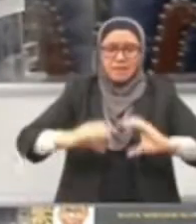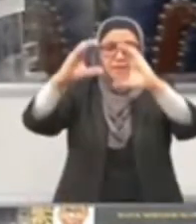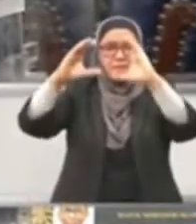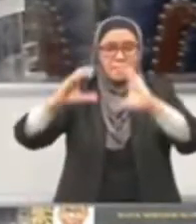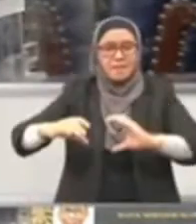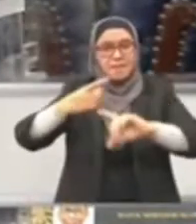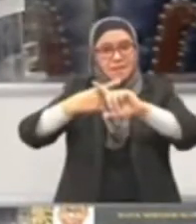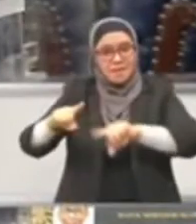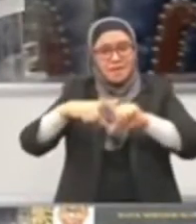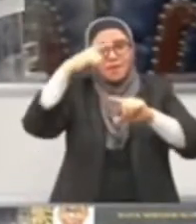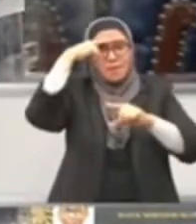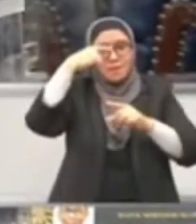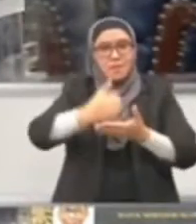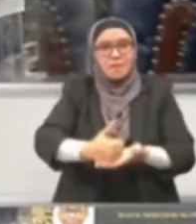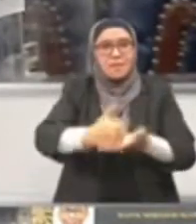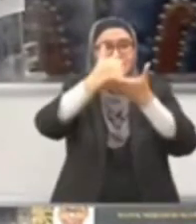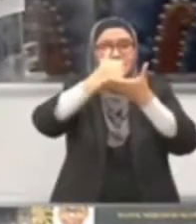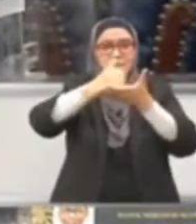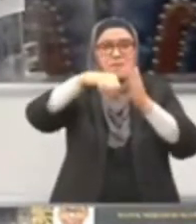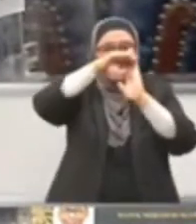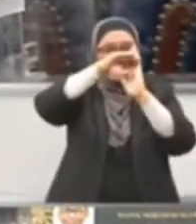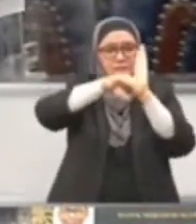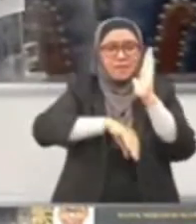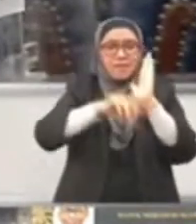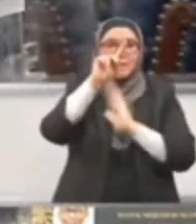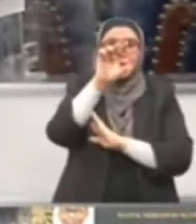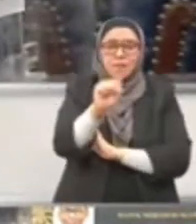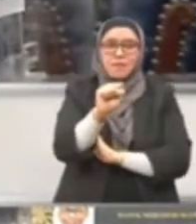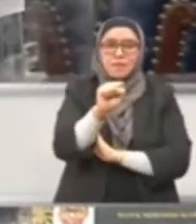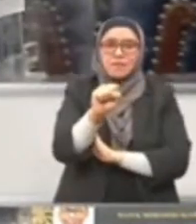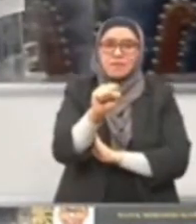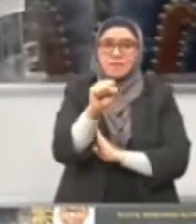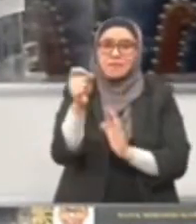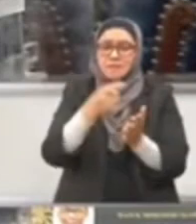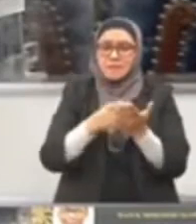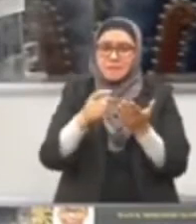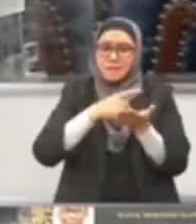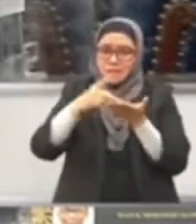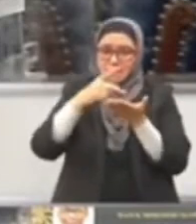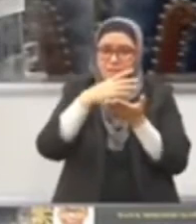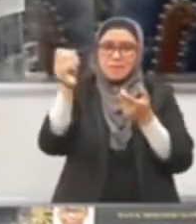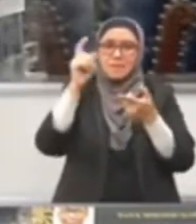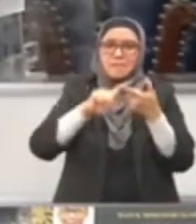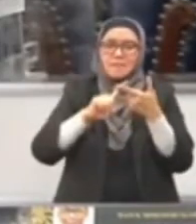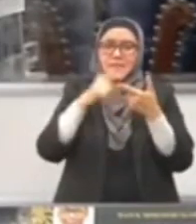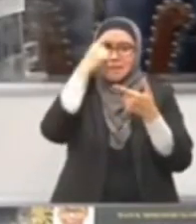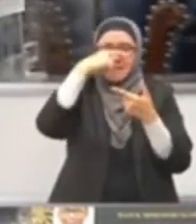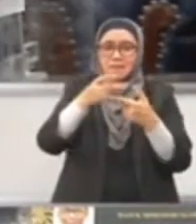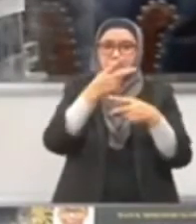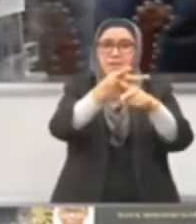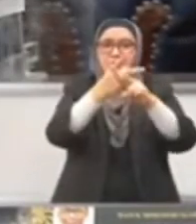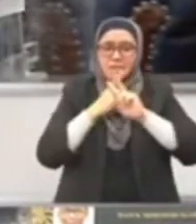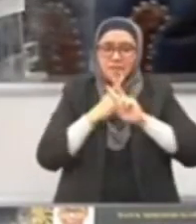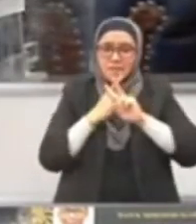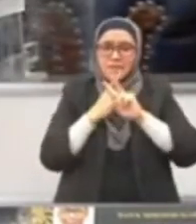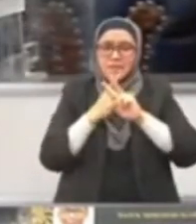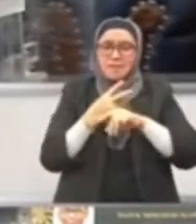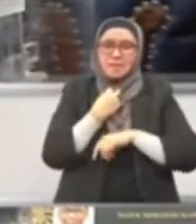terutamanya bagi pinjaman yang paling terjejas melebihi kewajiban yang termaktub didalam perjanjian pinjaman yang